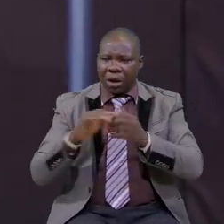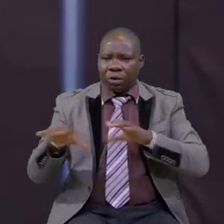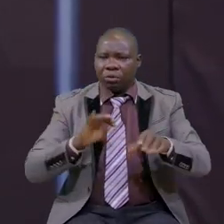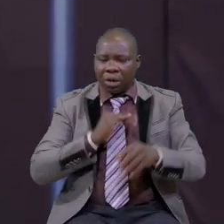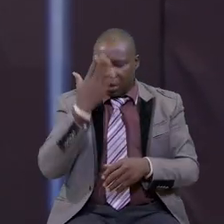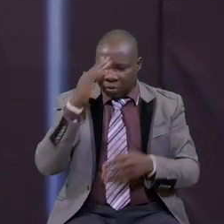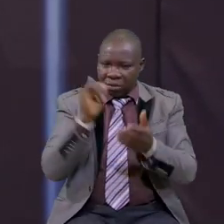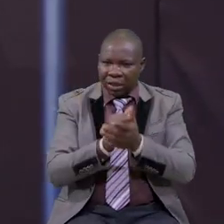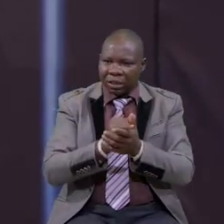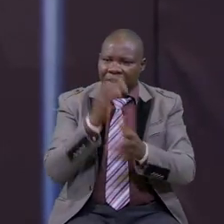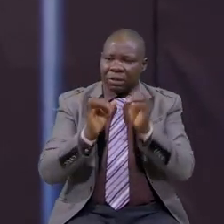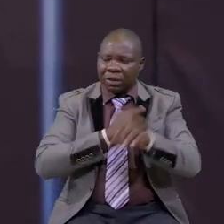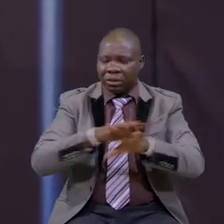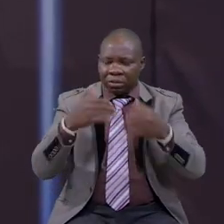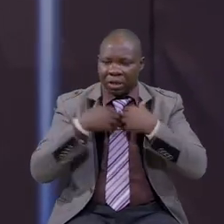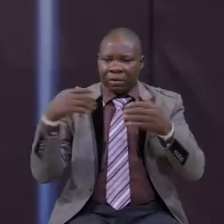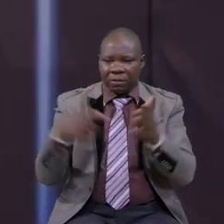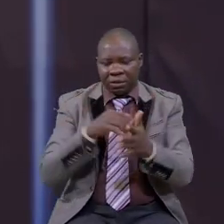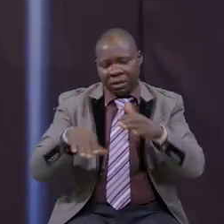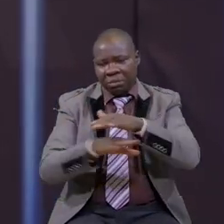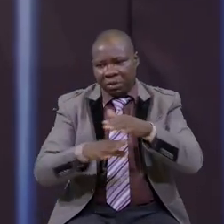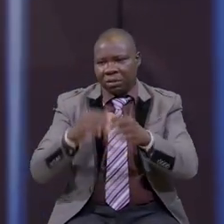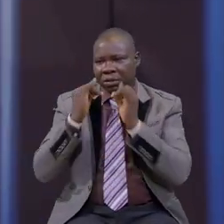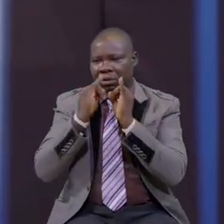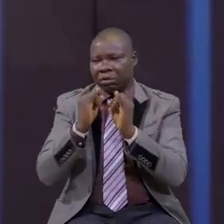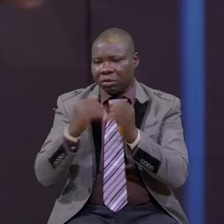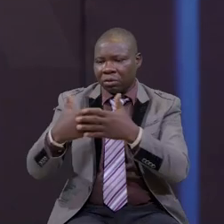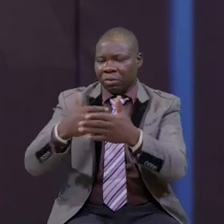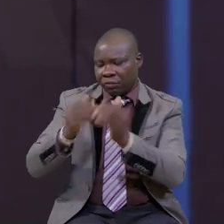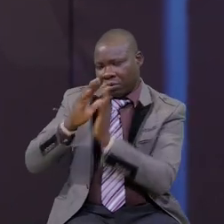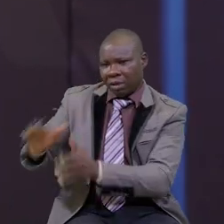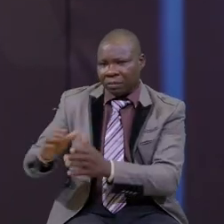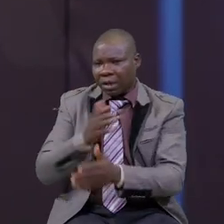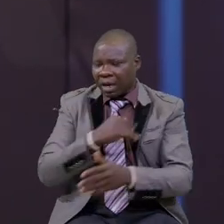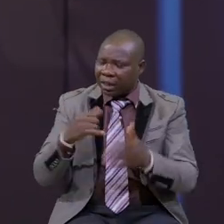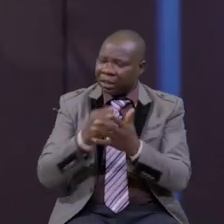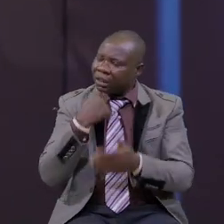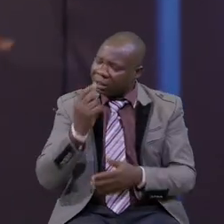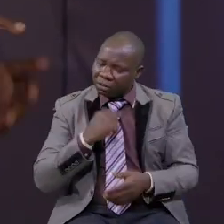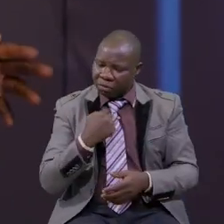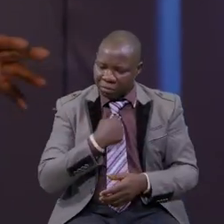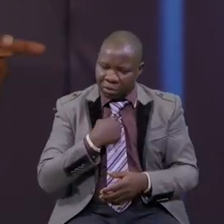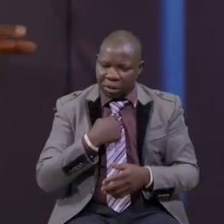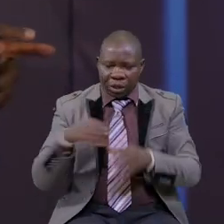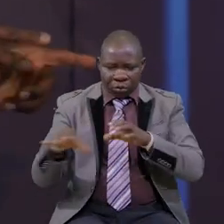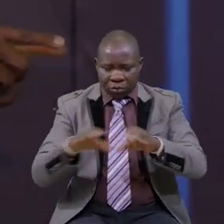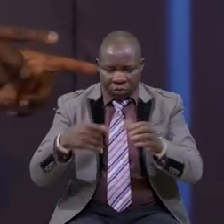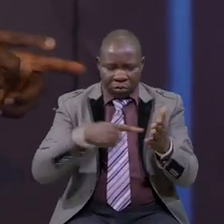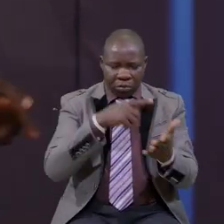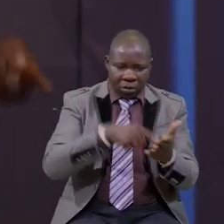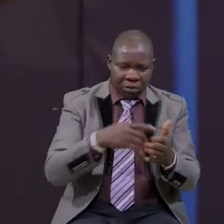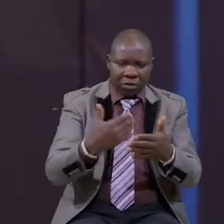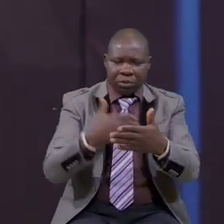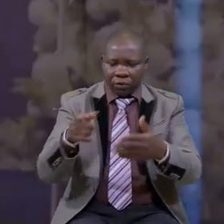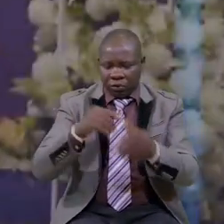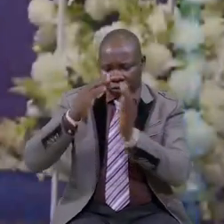pas ces instructions de base avant de quitter la terre, qui me dit, il faut régler ça avant de quitter la terre, parce